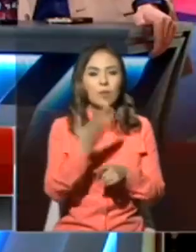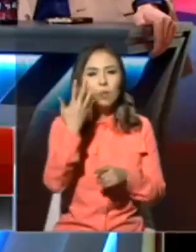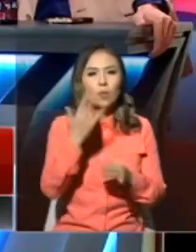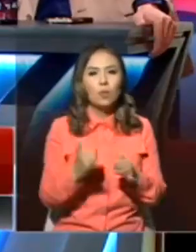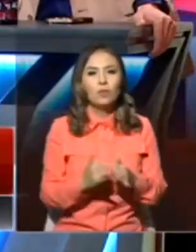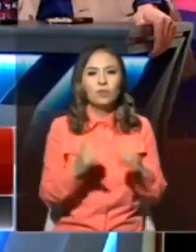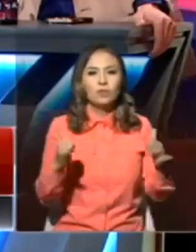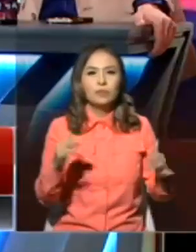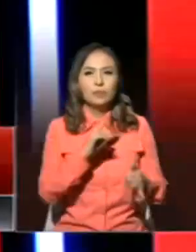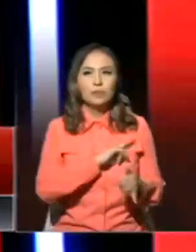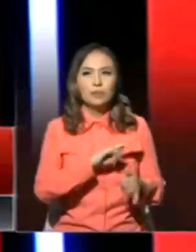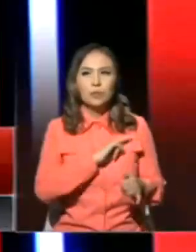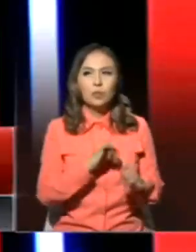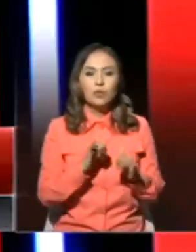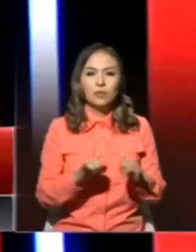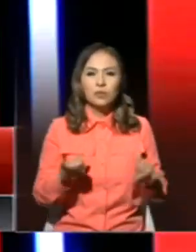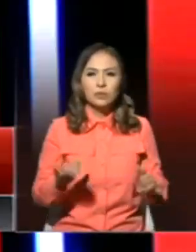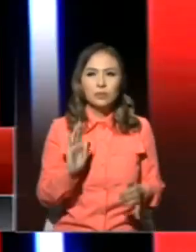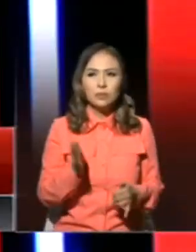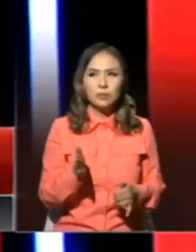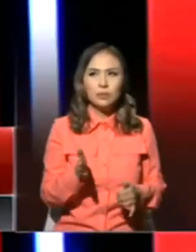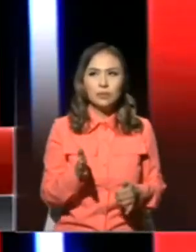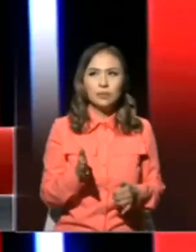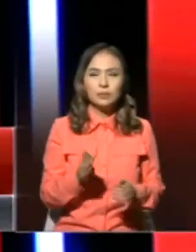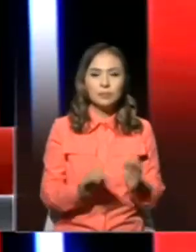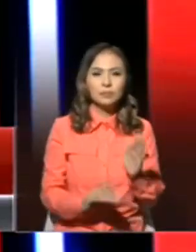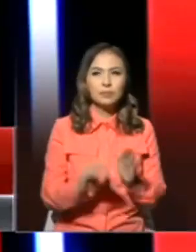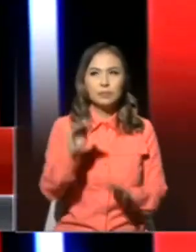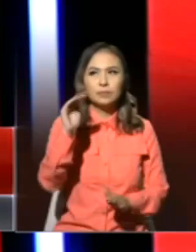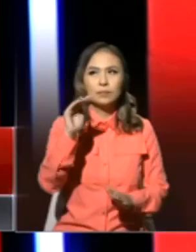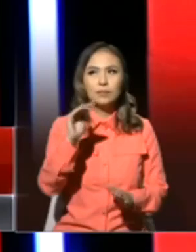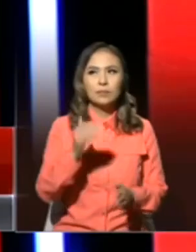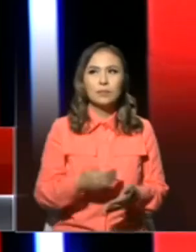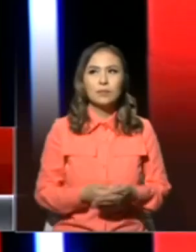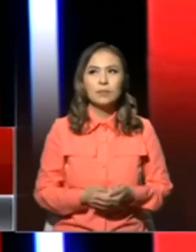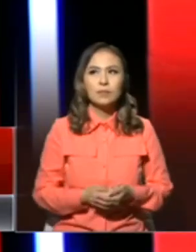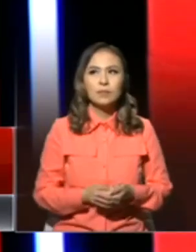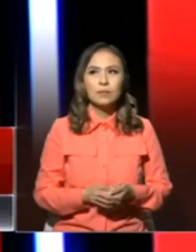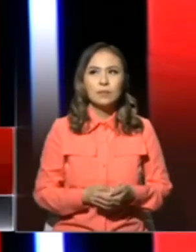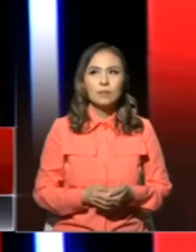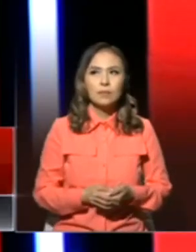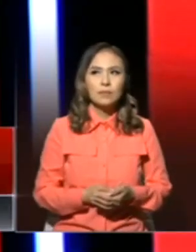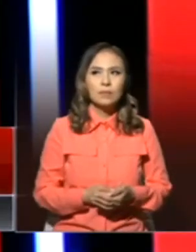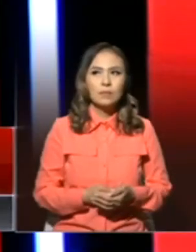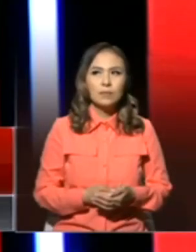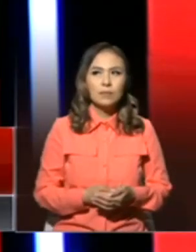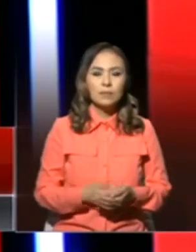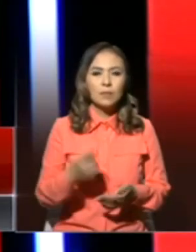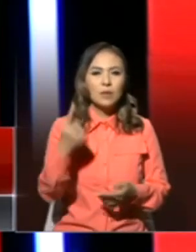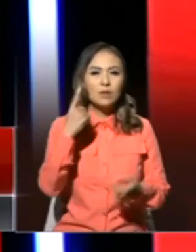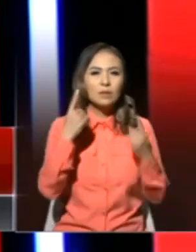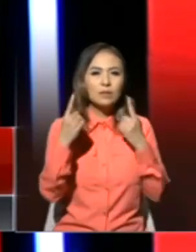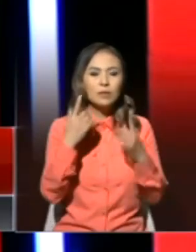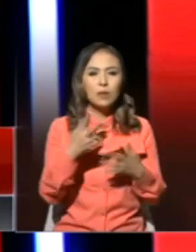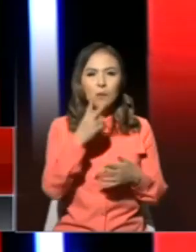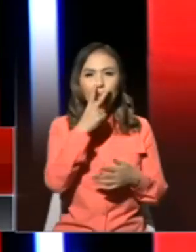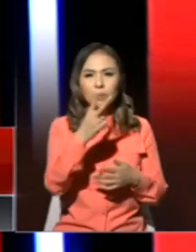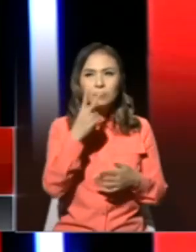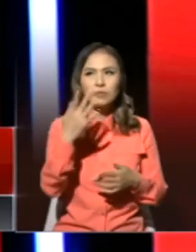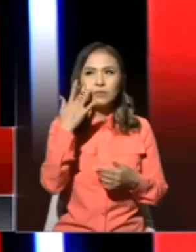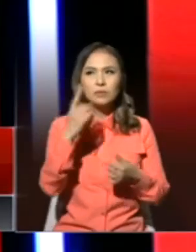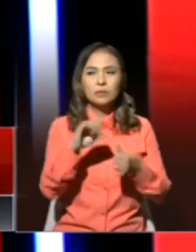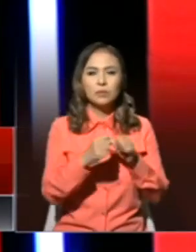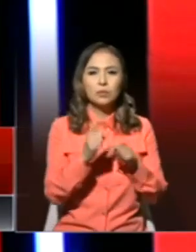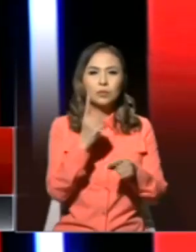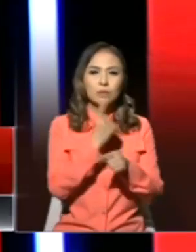өссең, қызығушылық та соғұрлым арта береді. Бала жасынан, мектеп жасынан, Шынболат мырза, мектеп жасынан ести берсе, көре берсе, мына неге тыйым